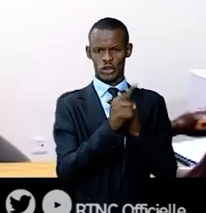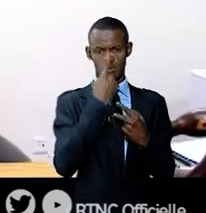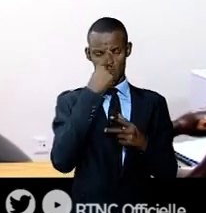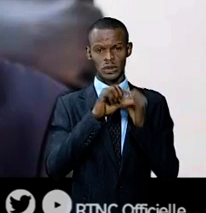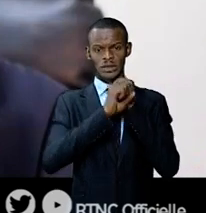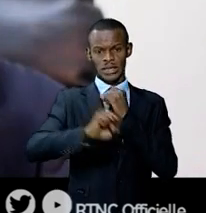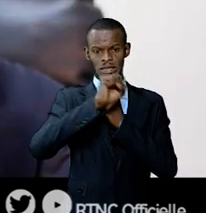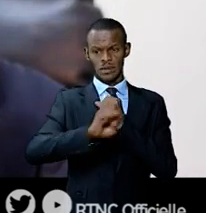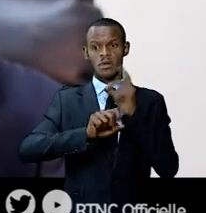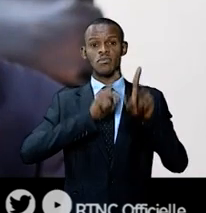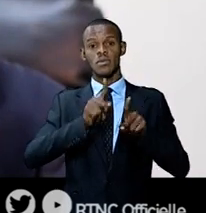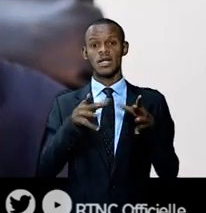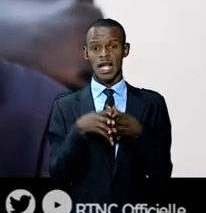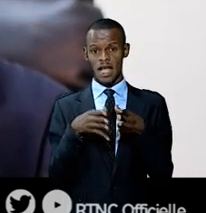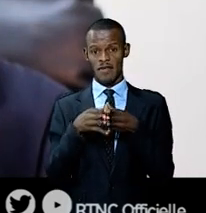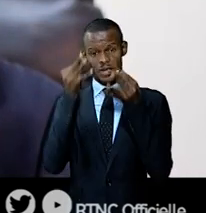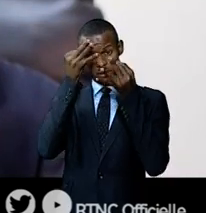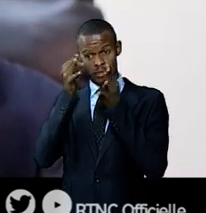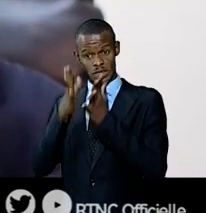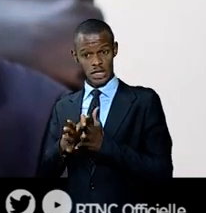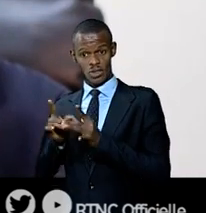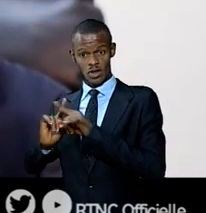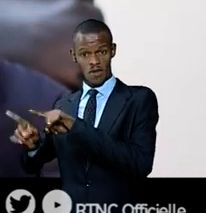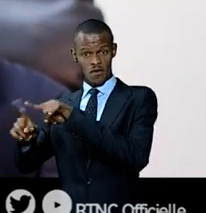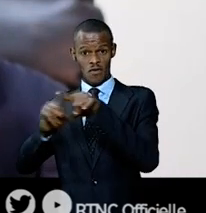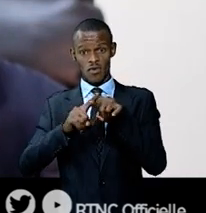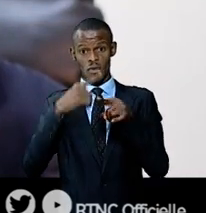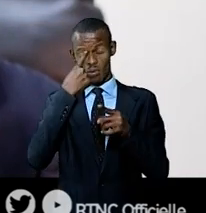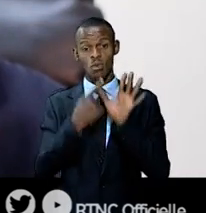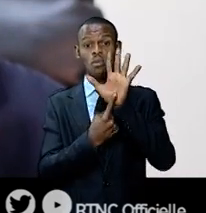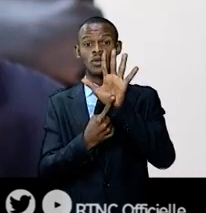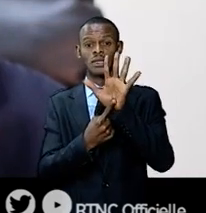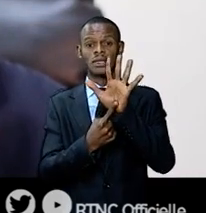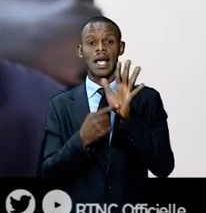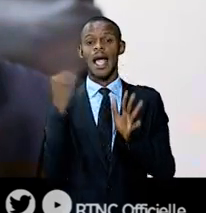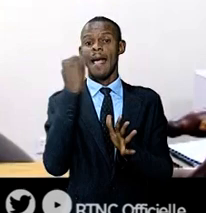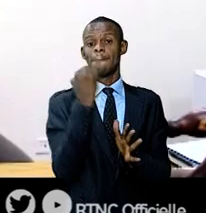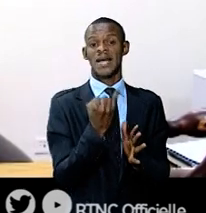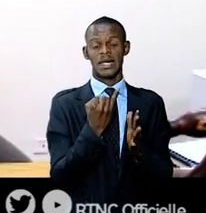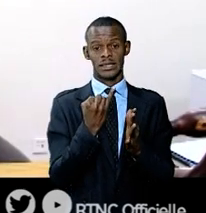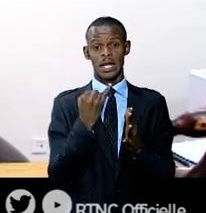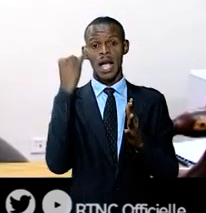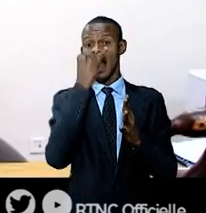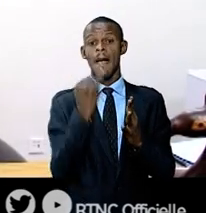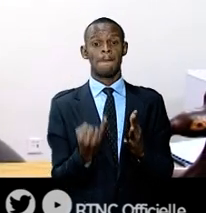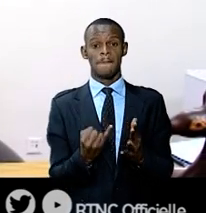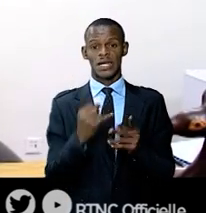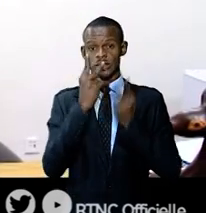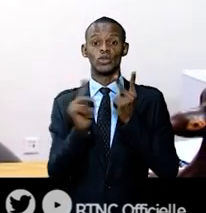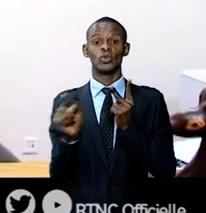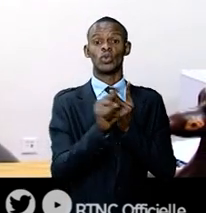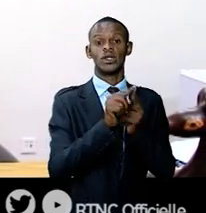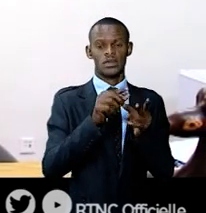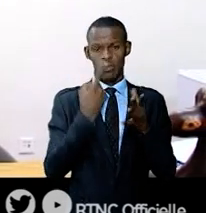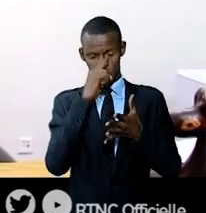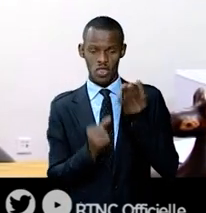opérateurs socio-économiques sur l'impact du tourisme dans le développement durable à travers le monde. L'édition 2020 de la Journée mondiale